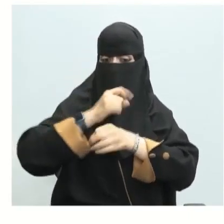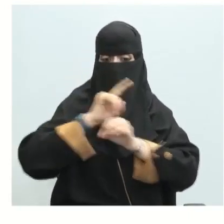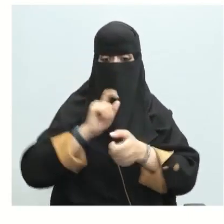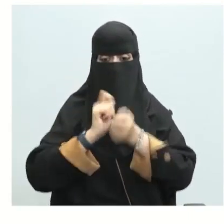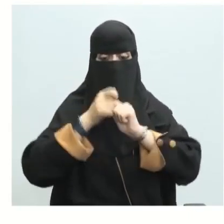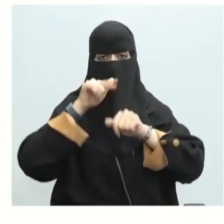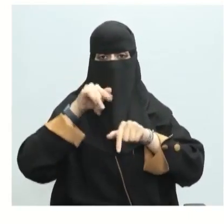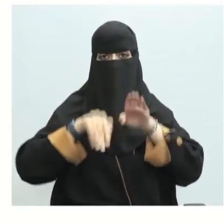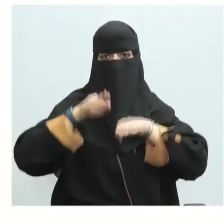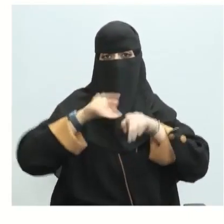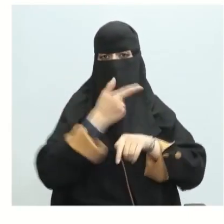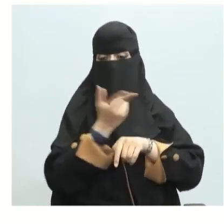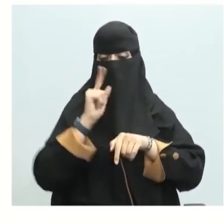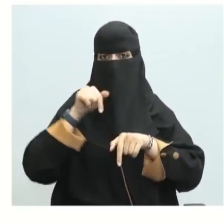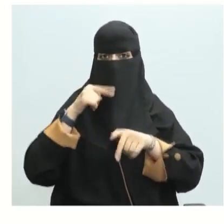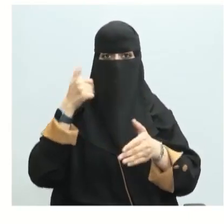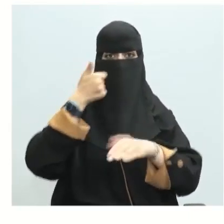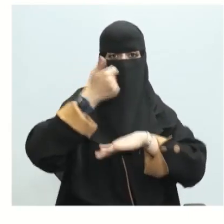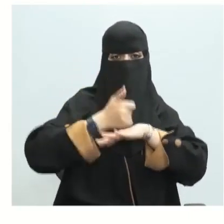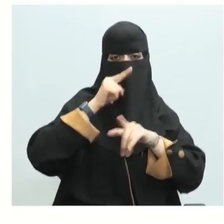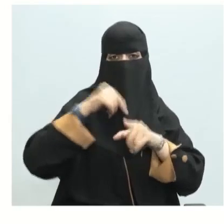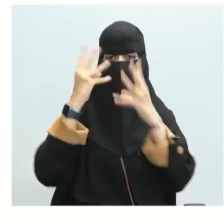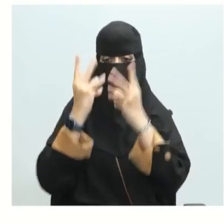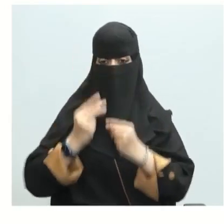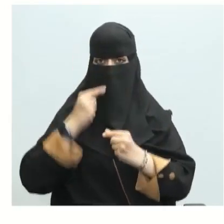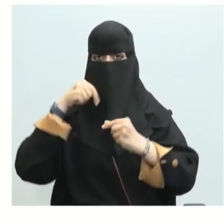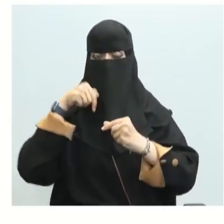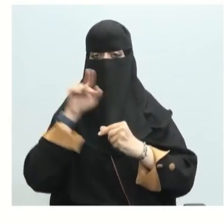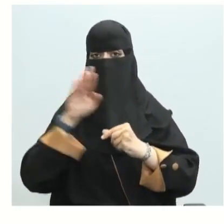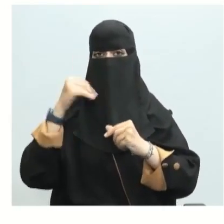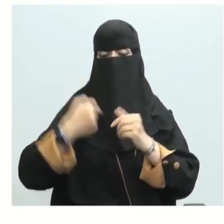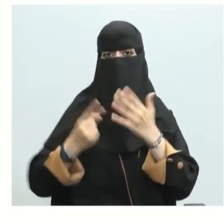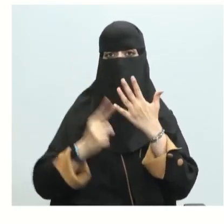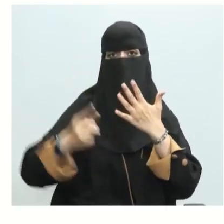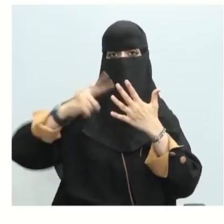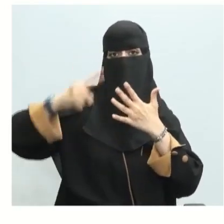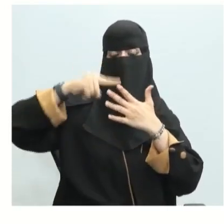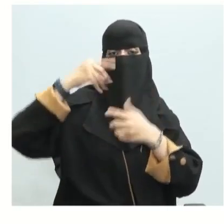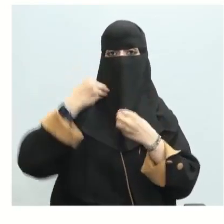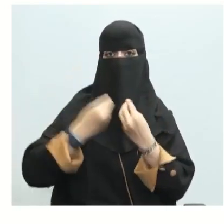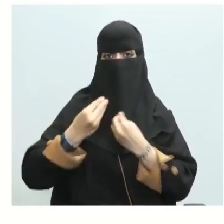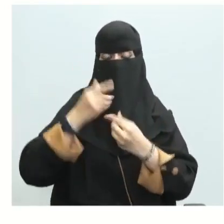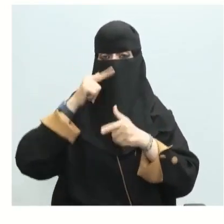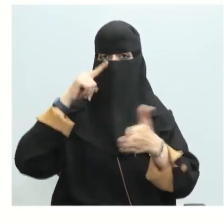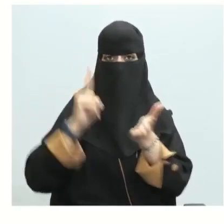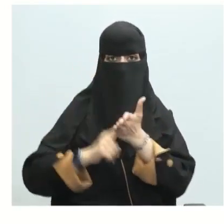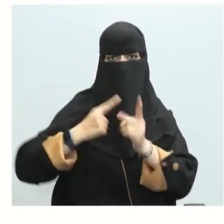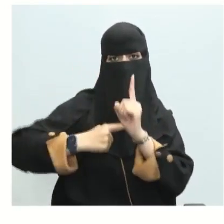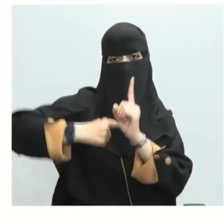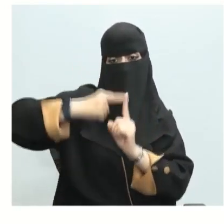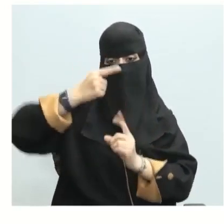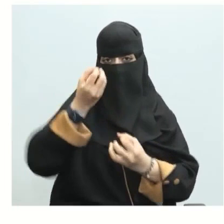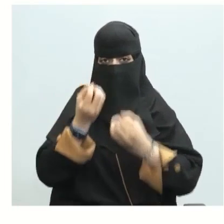الكيميائيه اي انه يعتمد على حساب عدد الخطوات في هذا التفاعل يعني ان حراره